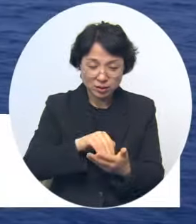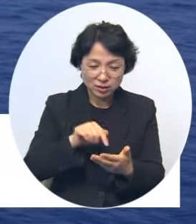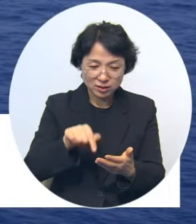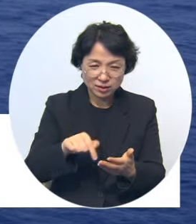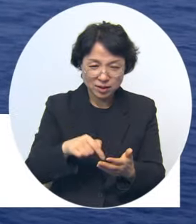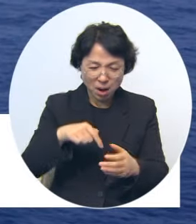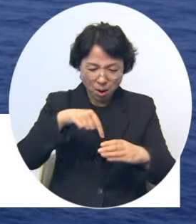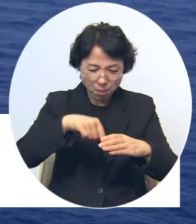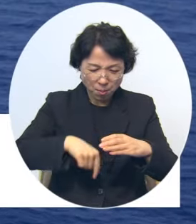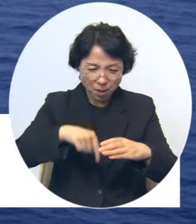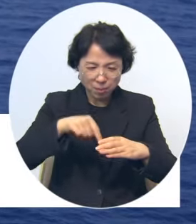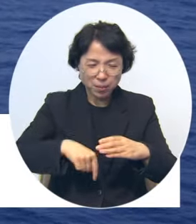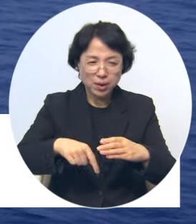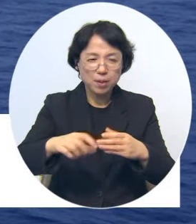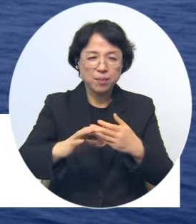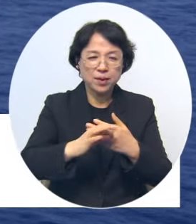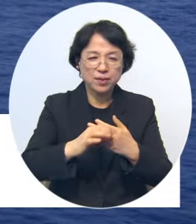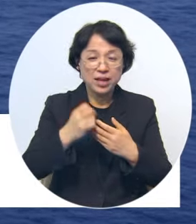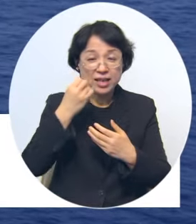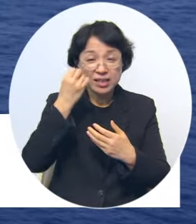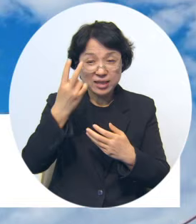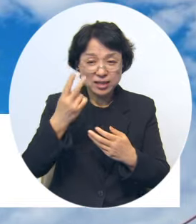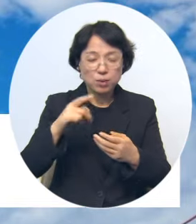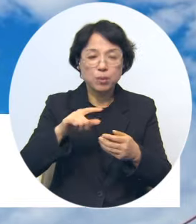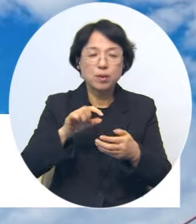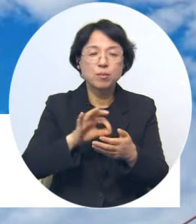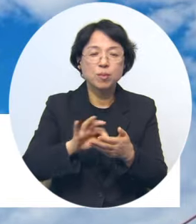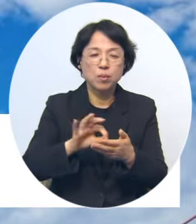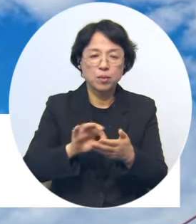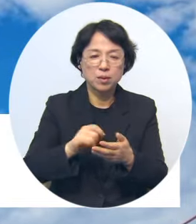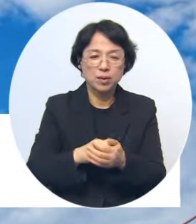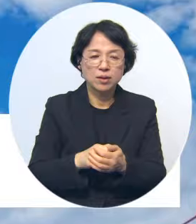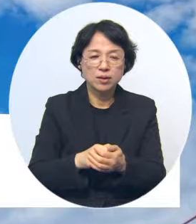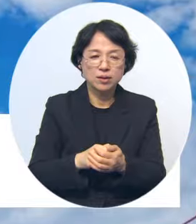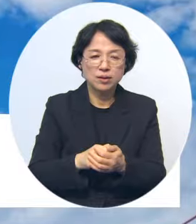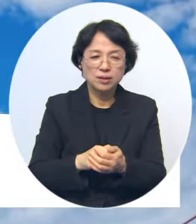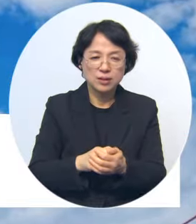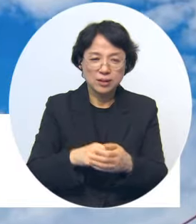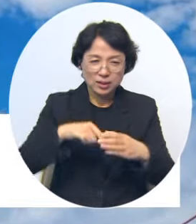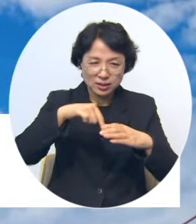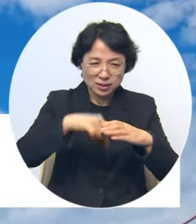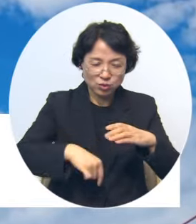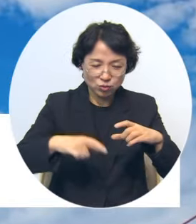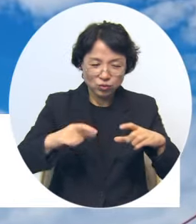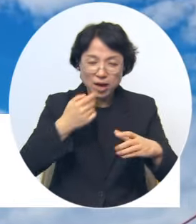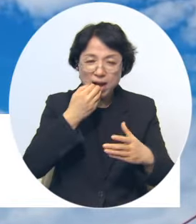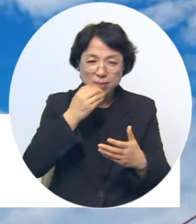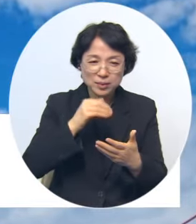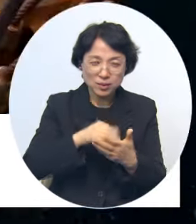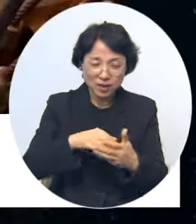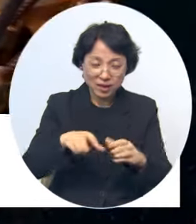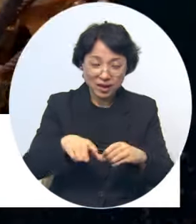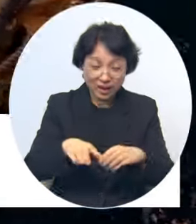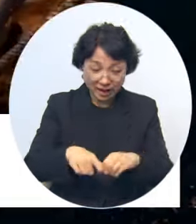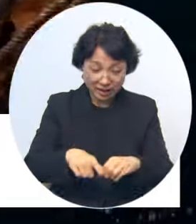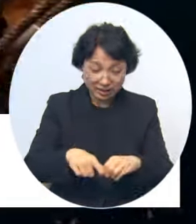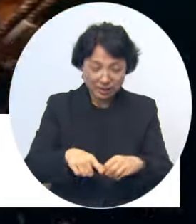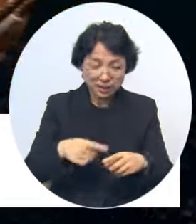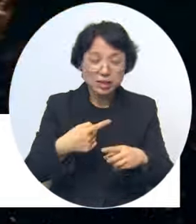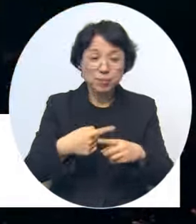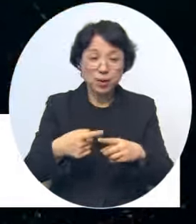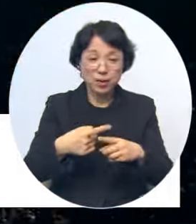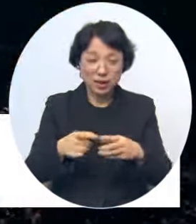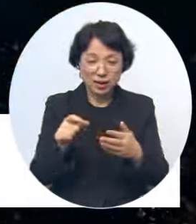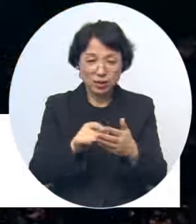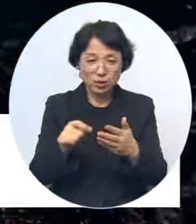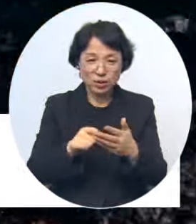2개월이 소요될 걸로 관측됩니다 탐사 시추의 핵심으로 시추 구역 암석과 가스 성분의 특성을 분석하고